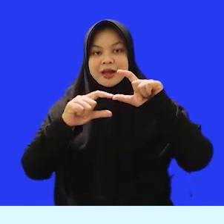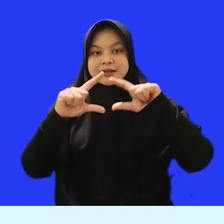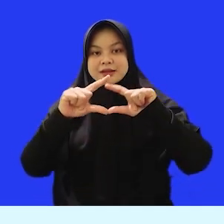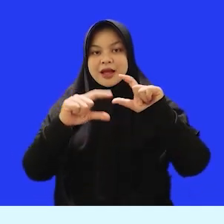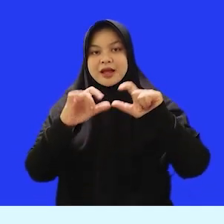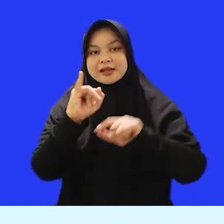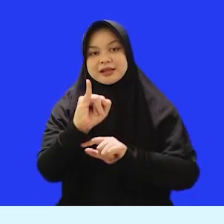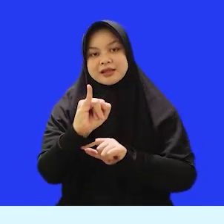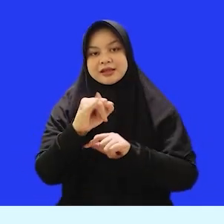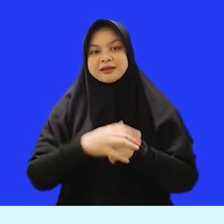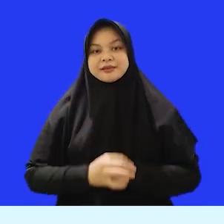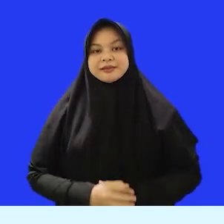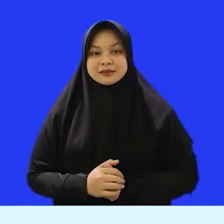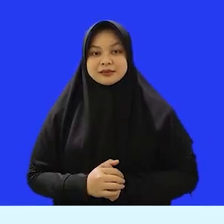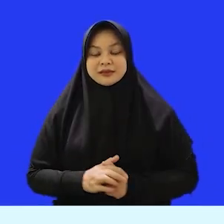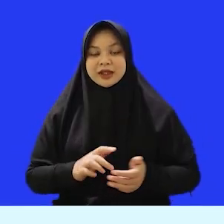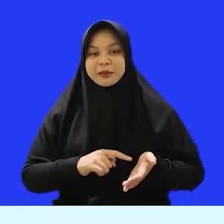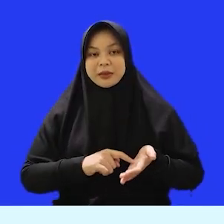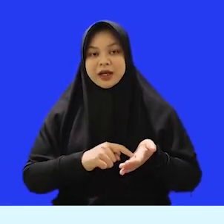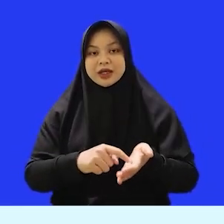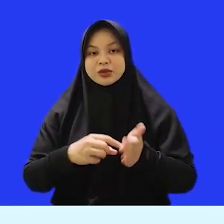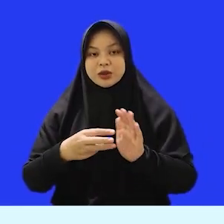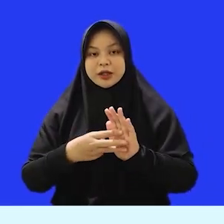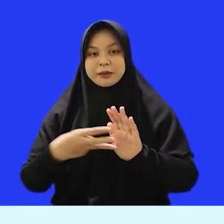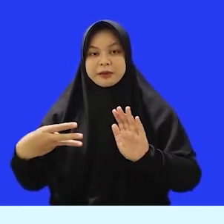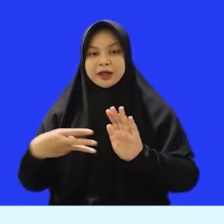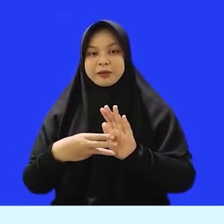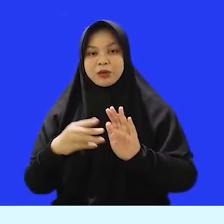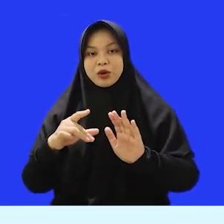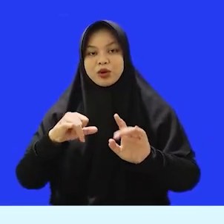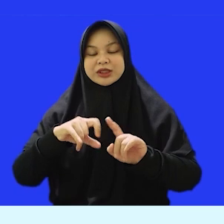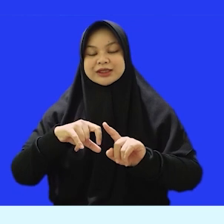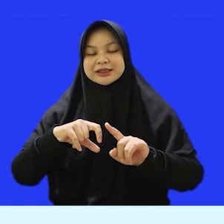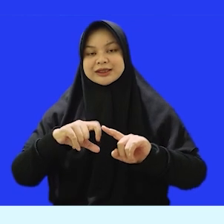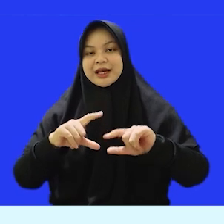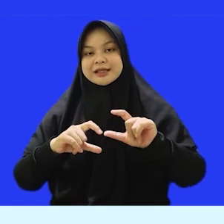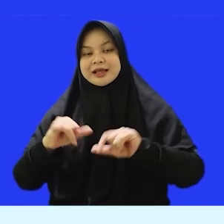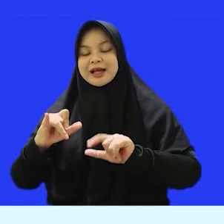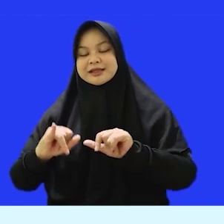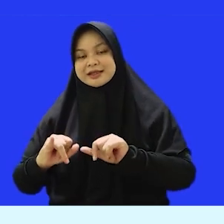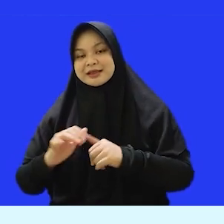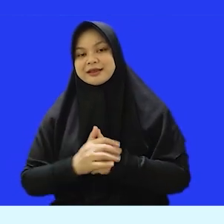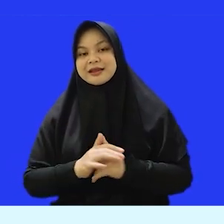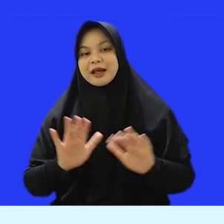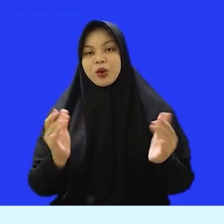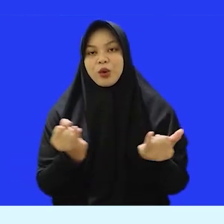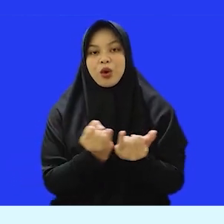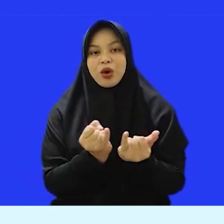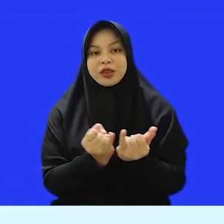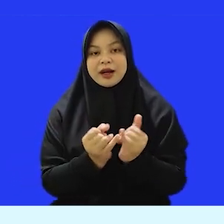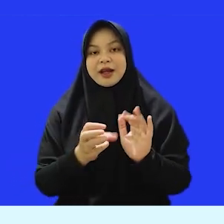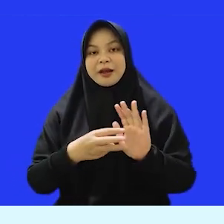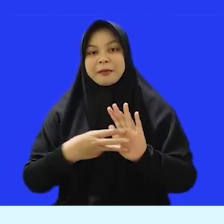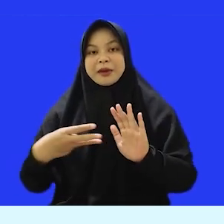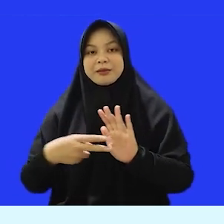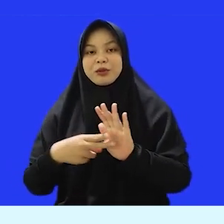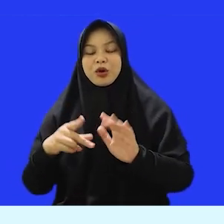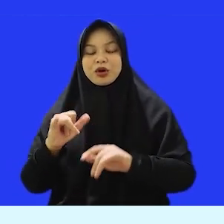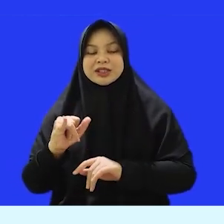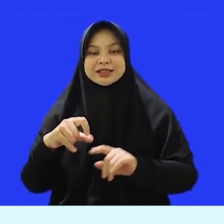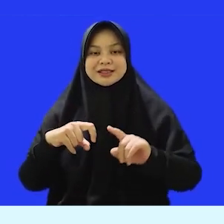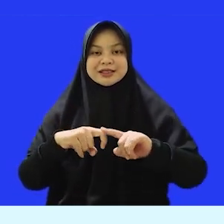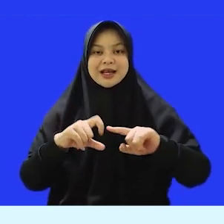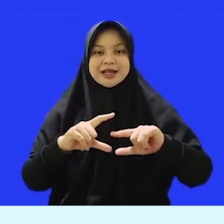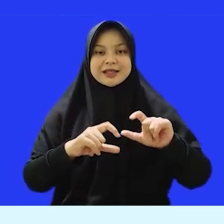Kasasi. Pengajuan memori kasasi dan atau kontra memori kasasi. Kemudian